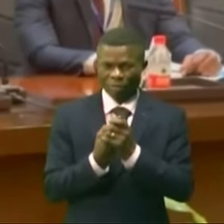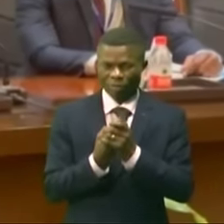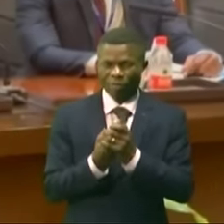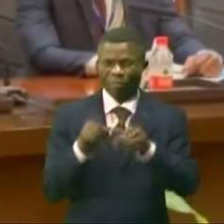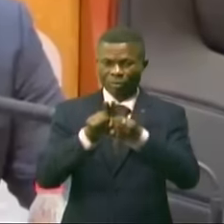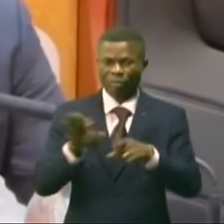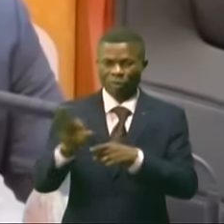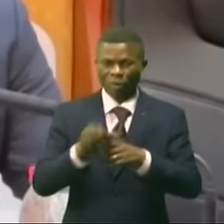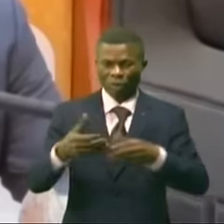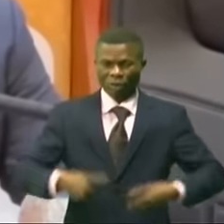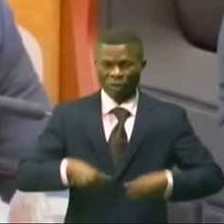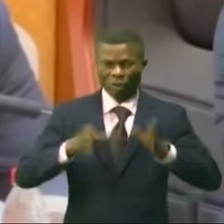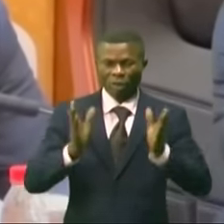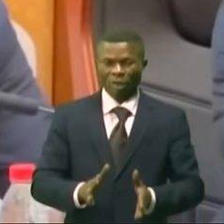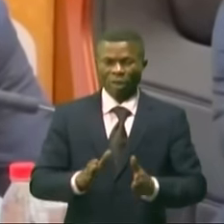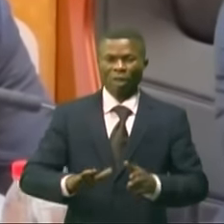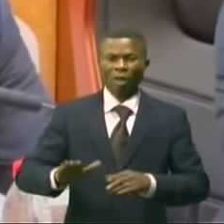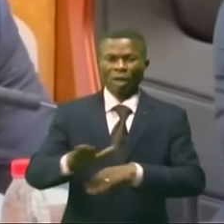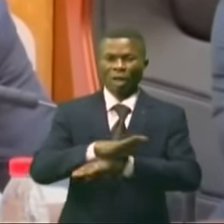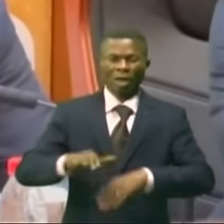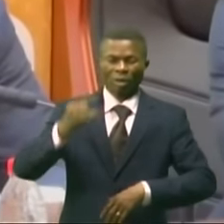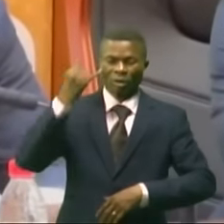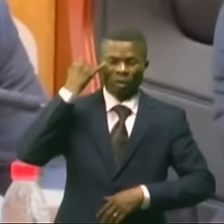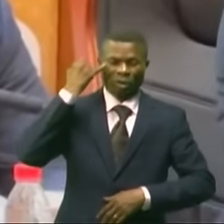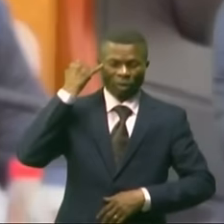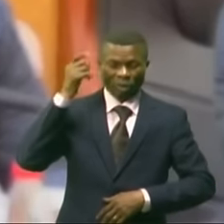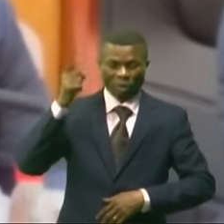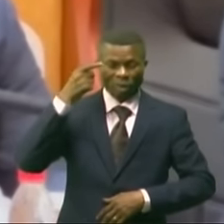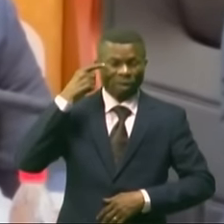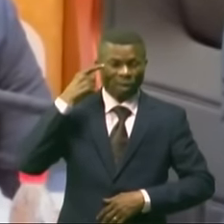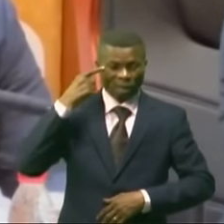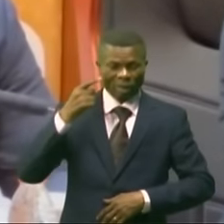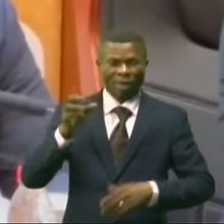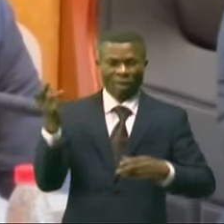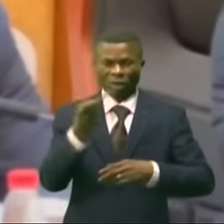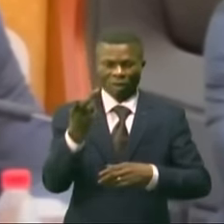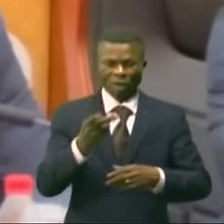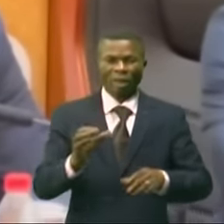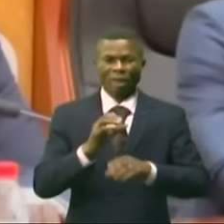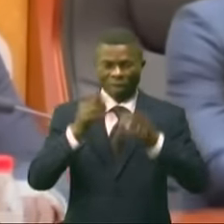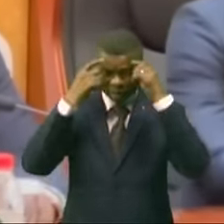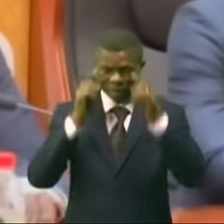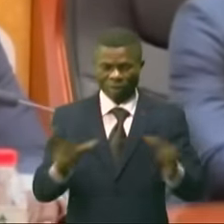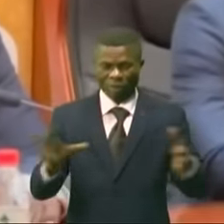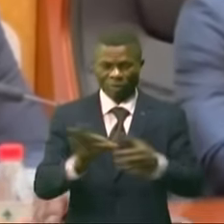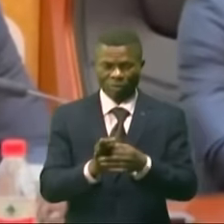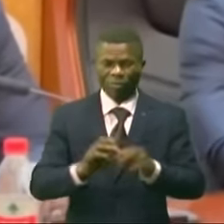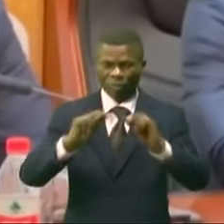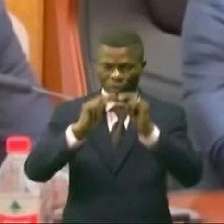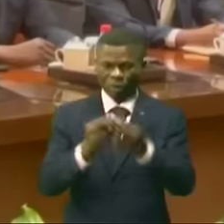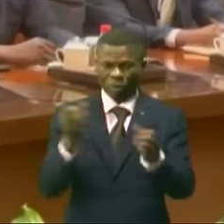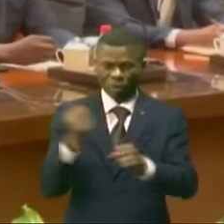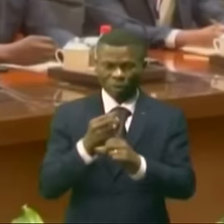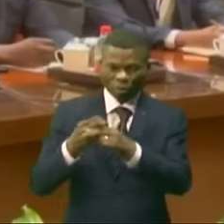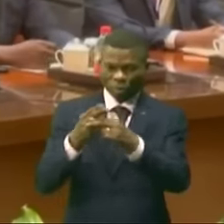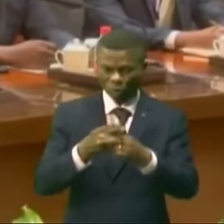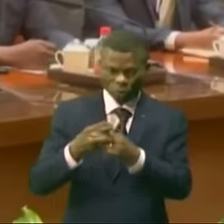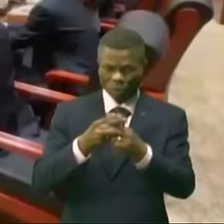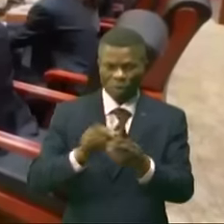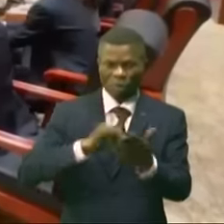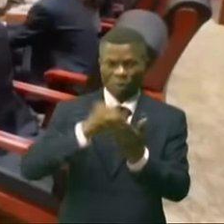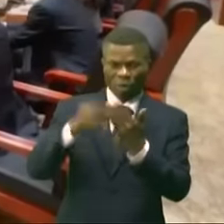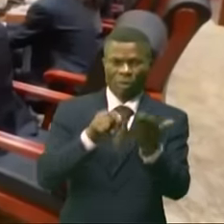formation de jeunes congolais en Chine les deux partis ont convenu de mettre en place une équipe de travail pour suivre de près ses